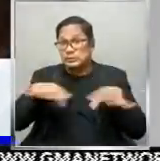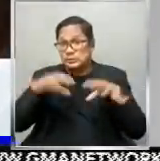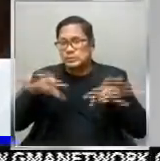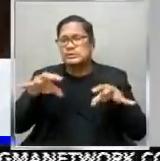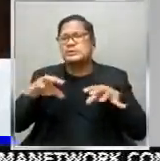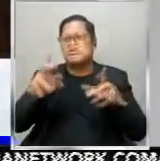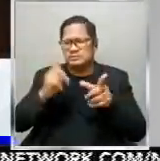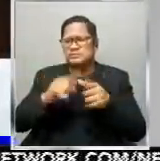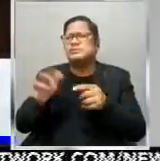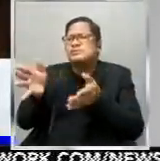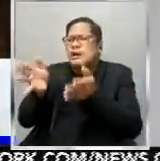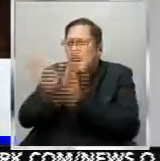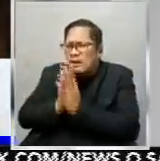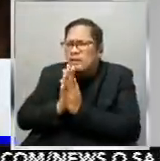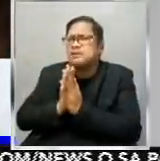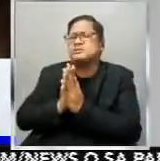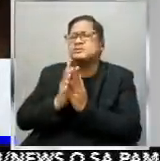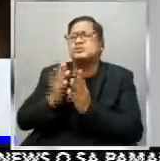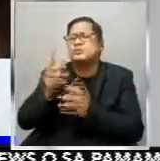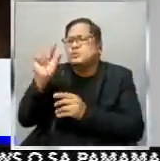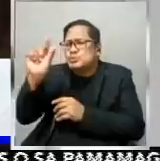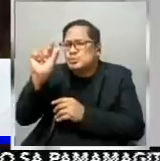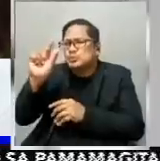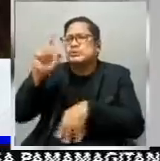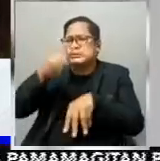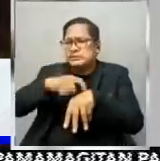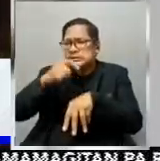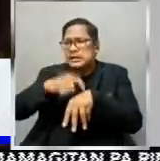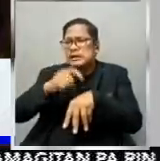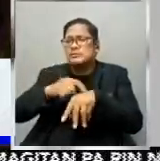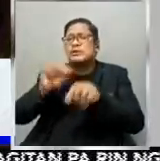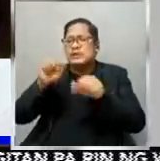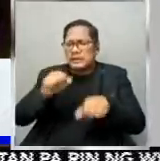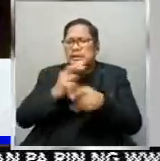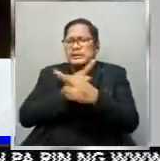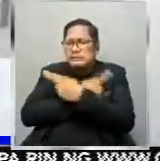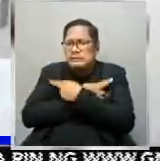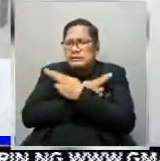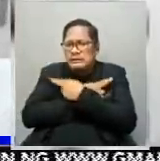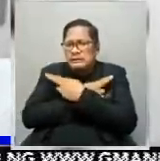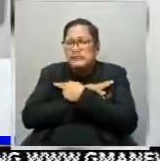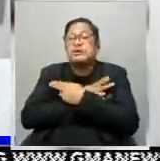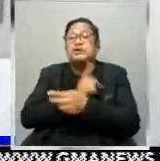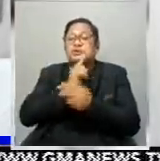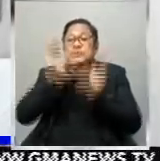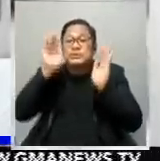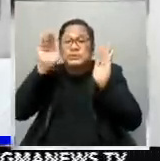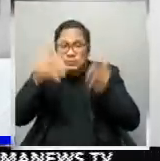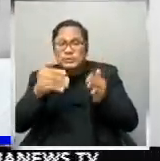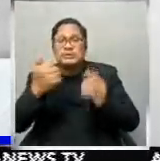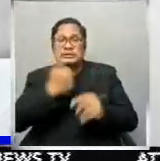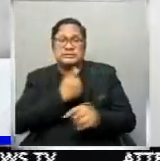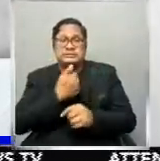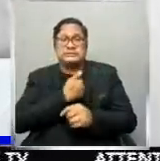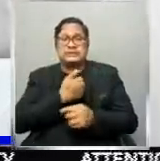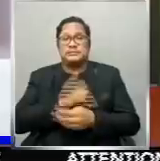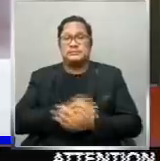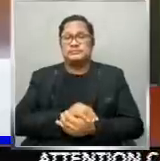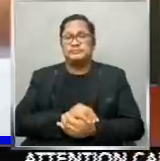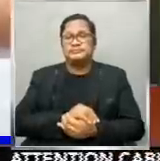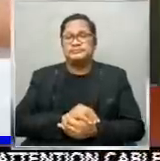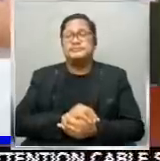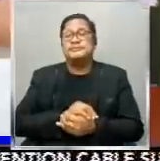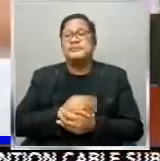ng kaunting panahon para makapagpahinga at mapagtuunan ang sarili. Hindi raw kasi may